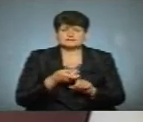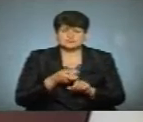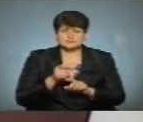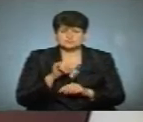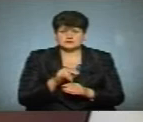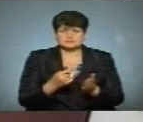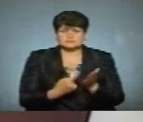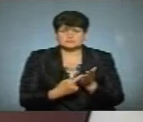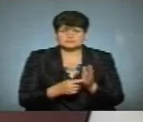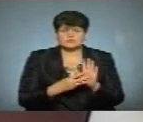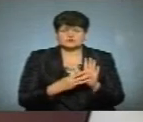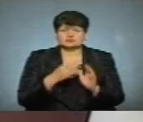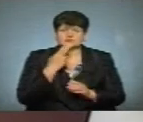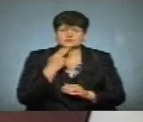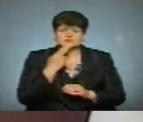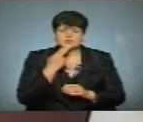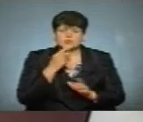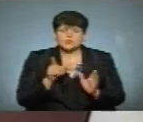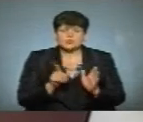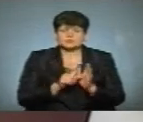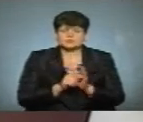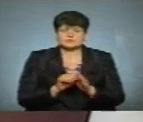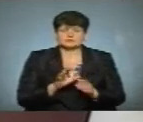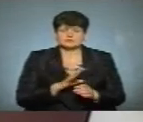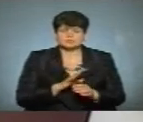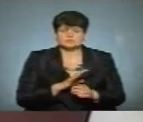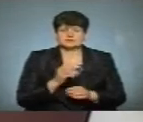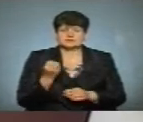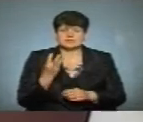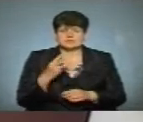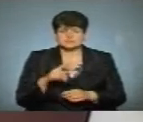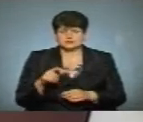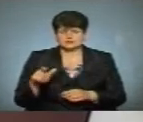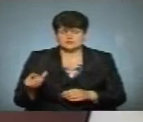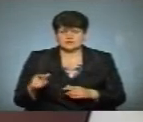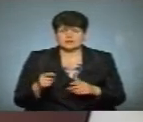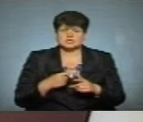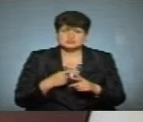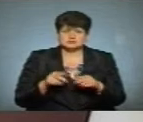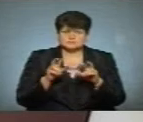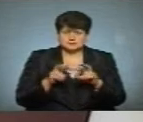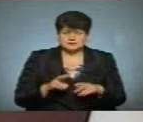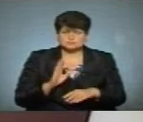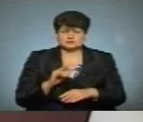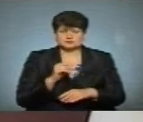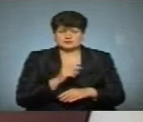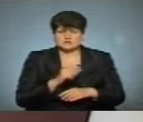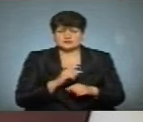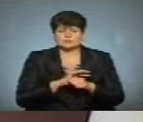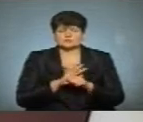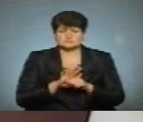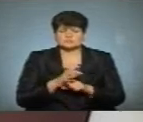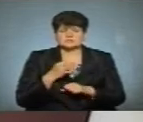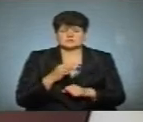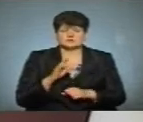неї підтвердили 8 червня. У контакті з нею перебували 13 людей. Чи обстежуватимуть їх на коронавірус, розповів